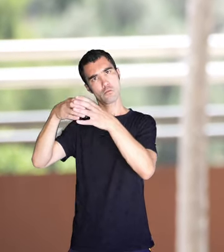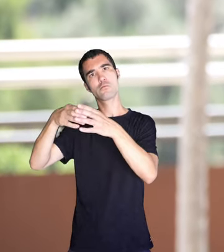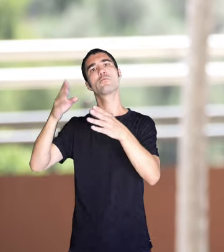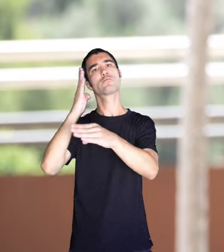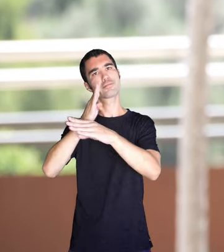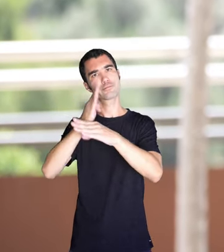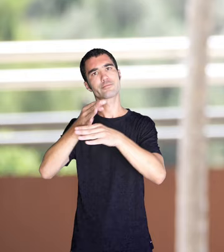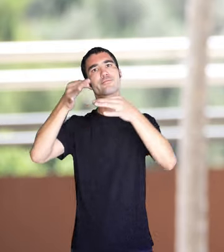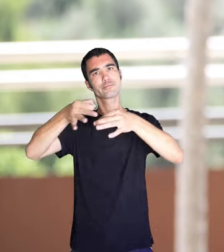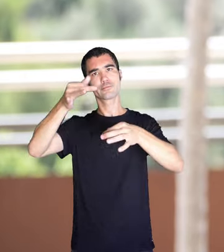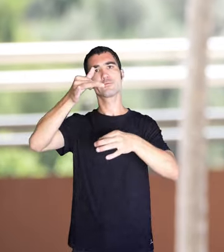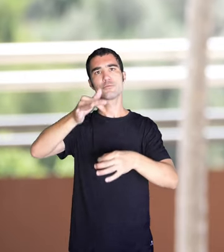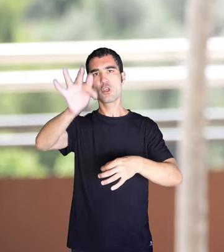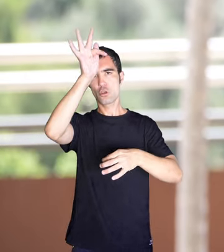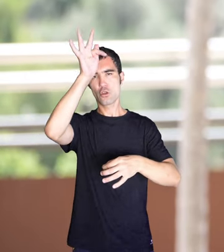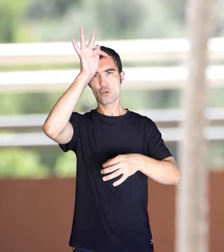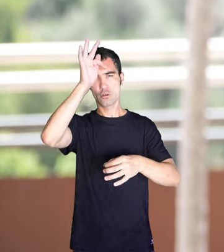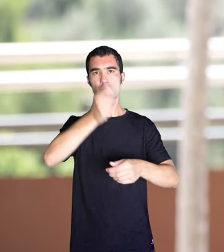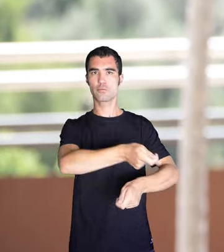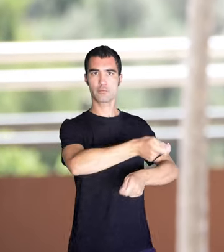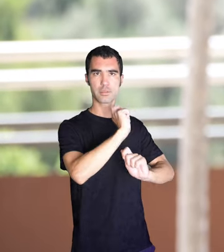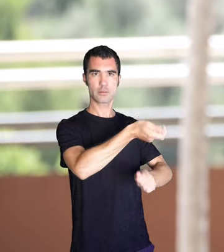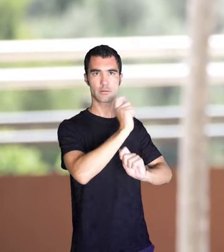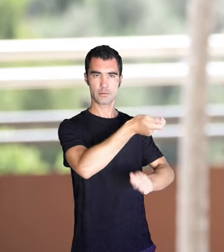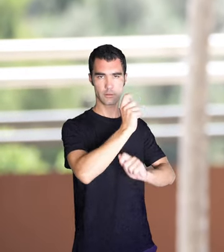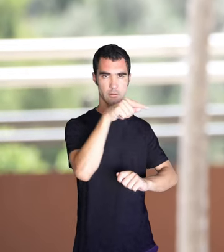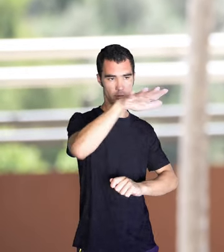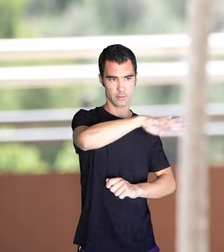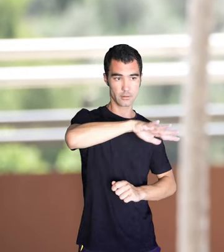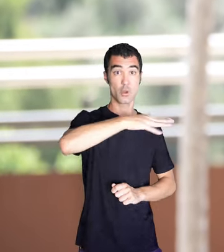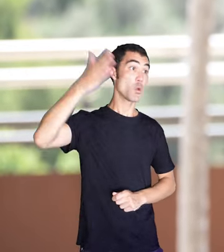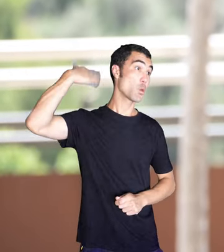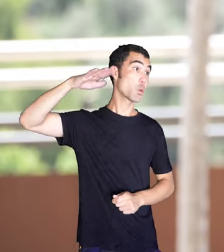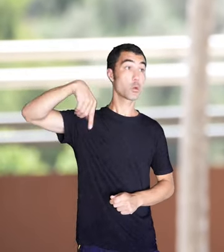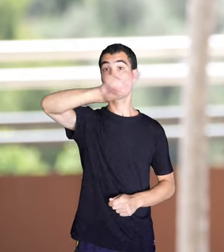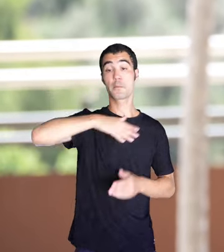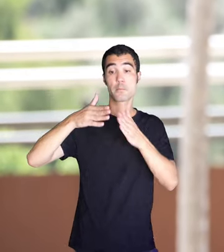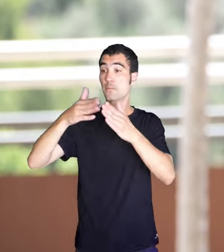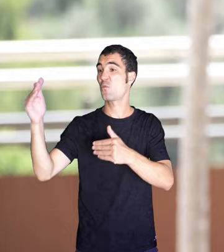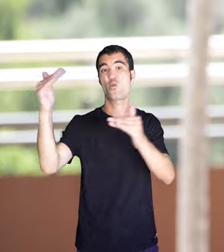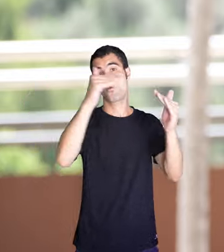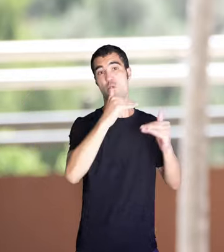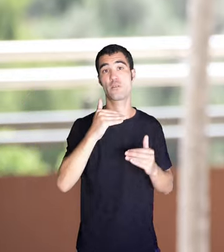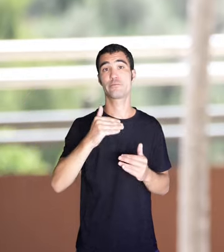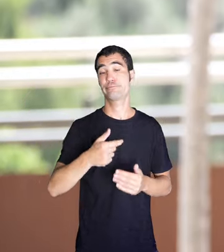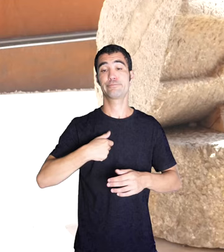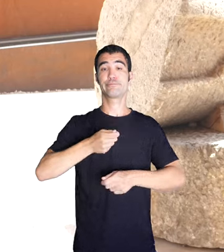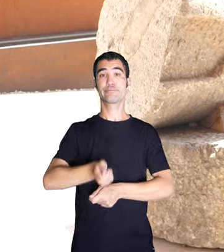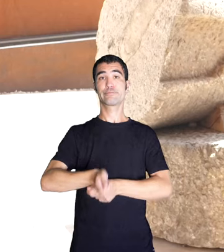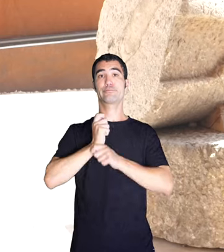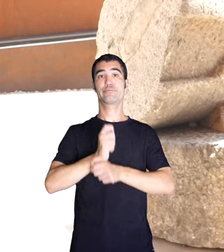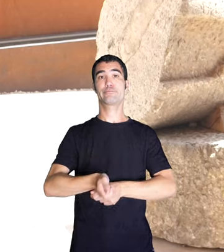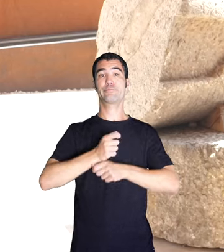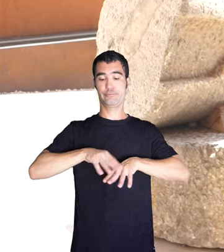diumenge anàvem a pescar oblades. Perquè antes, qui més qui menys, no tenia barca. Anaves a pescar oblades. De